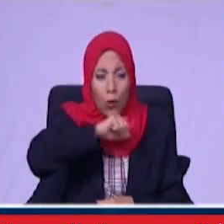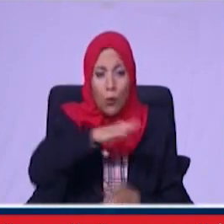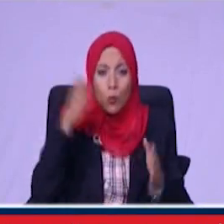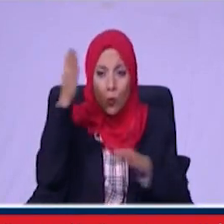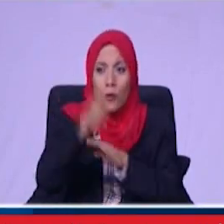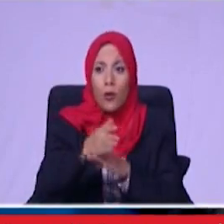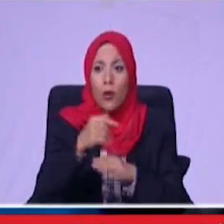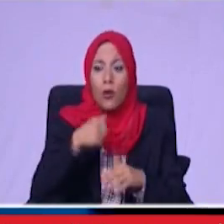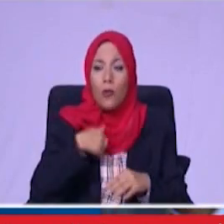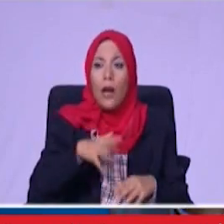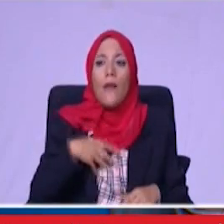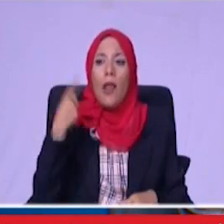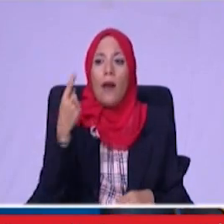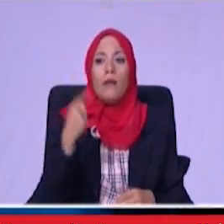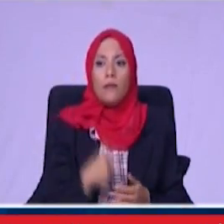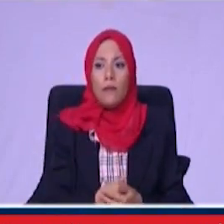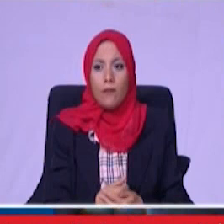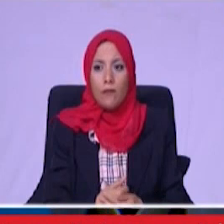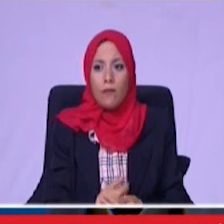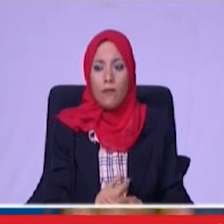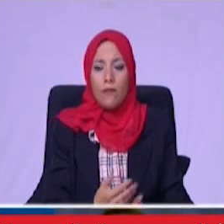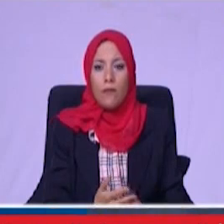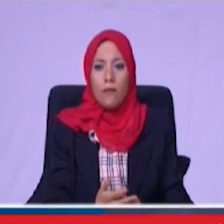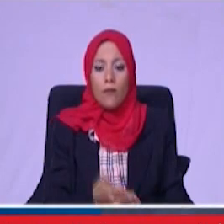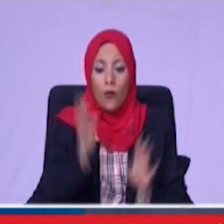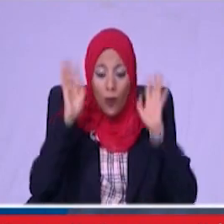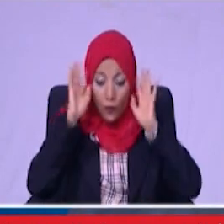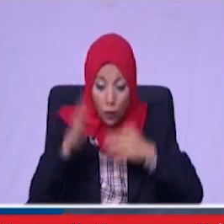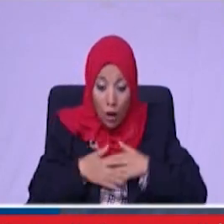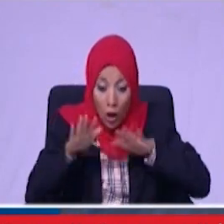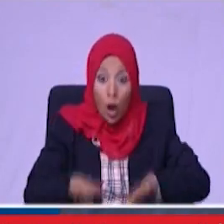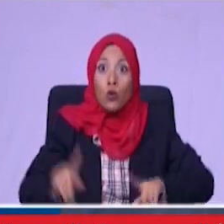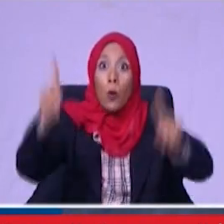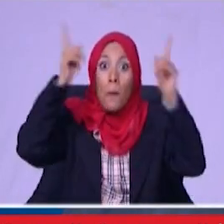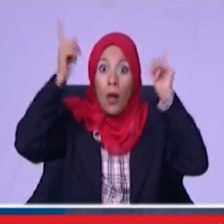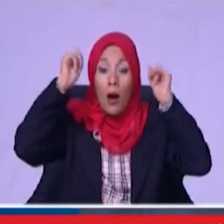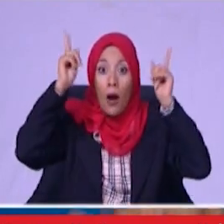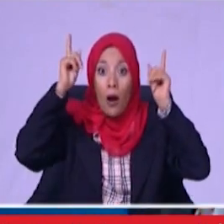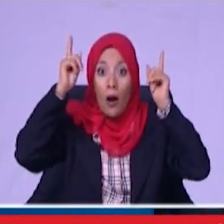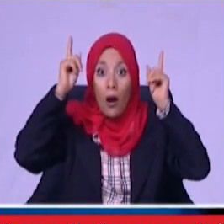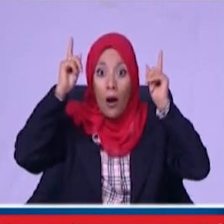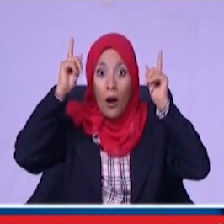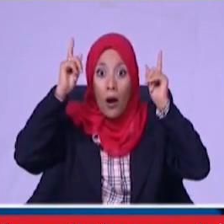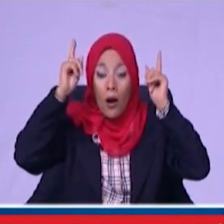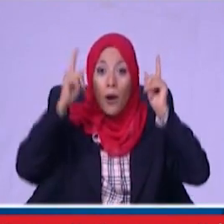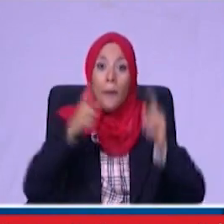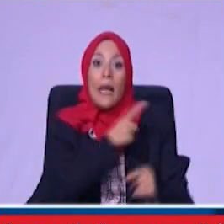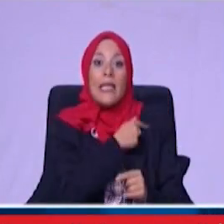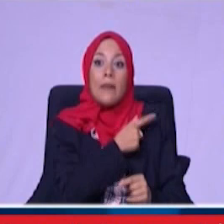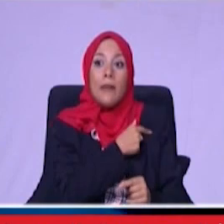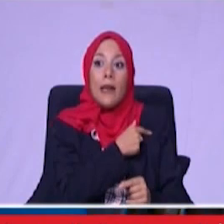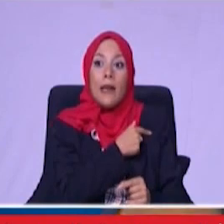انا لها فينطلق يسجد تحت العرش فيلهمه الله عز وجل اسماء